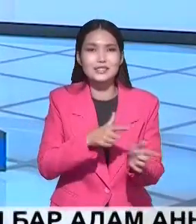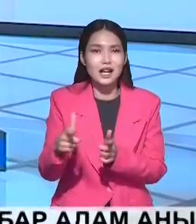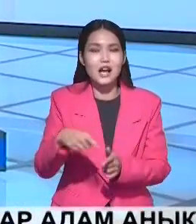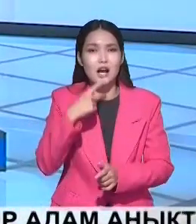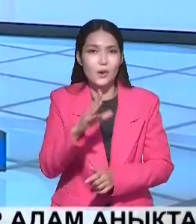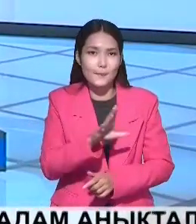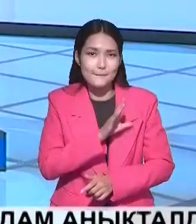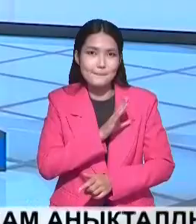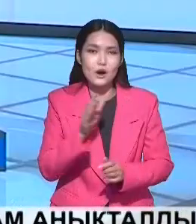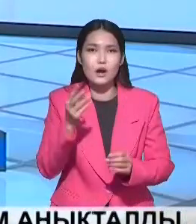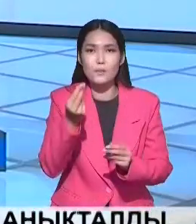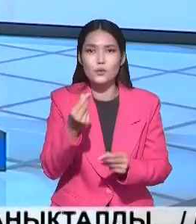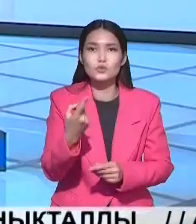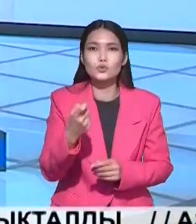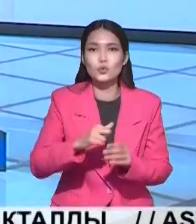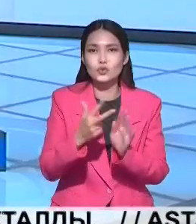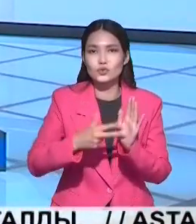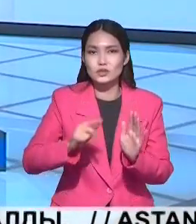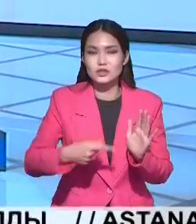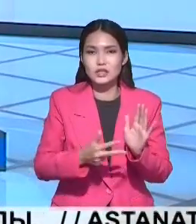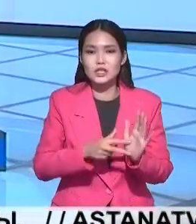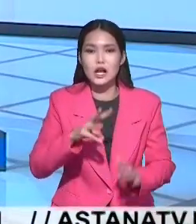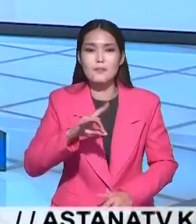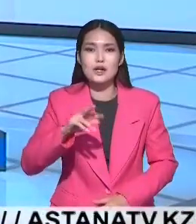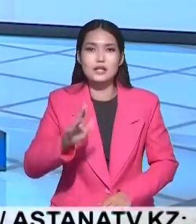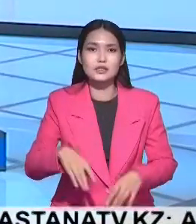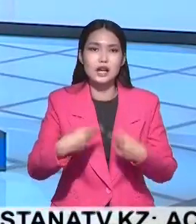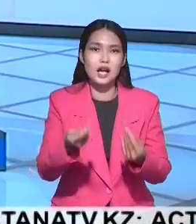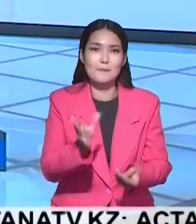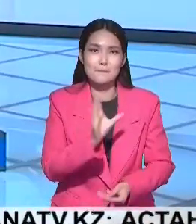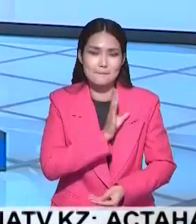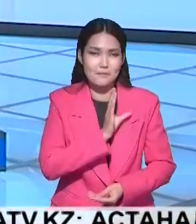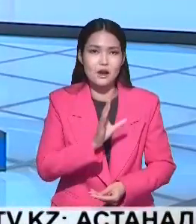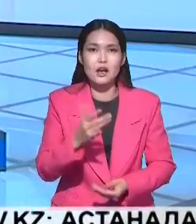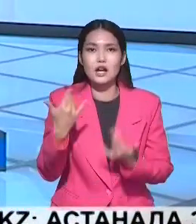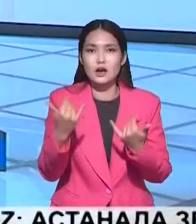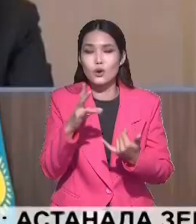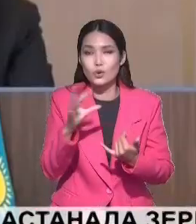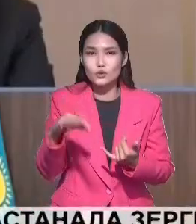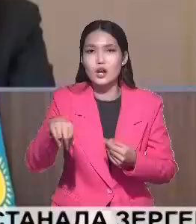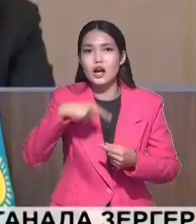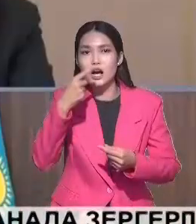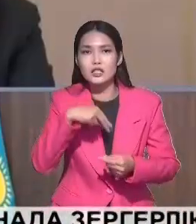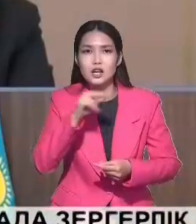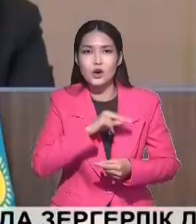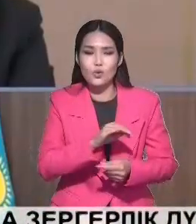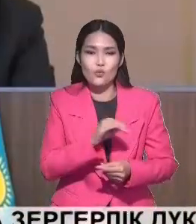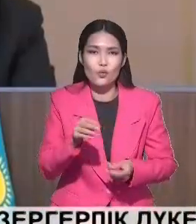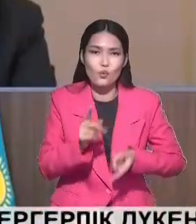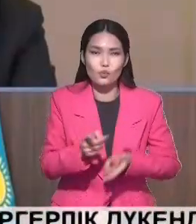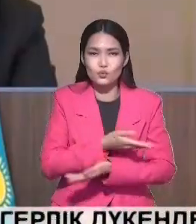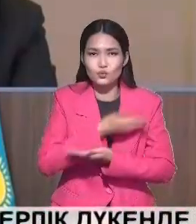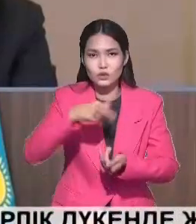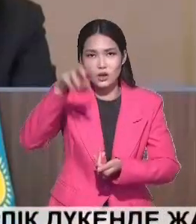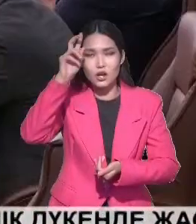Тіпті оған бюджеттен 118,8 миллиард теңге қаржы жұмсалғанын жеткізген. Бірақ айтылған іс орындалмады.